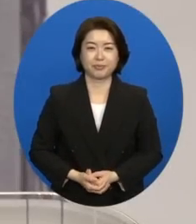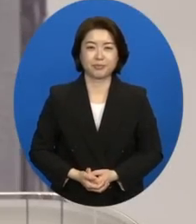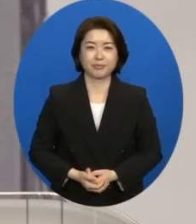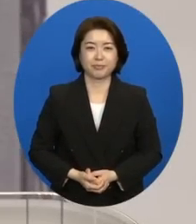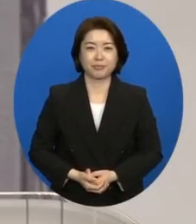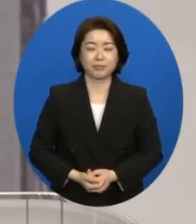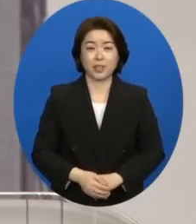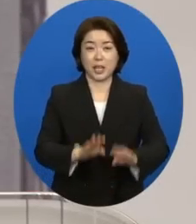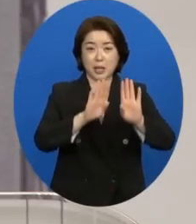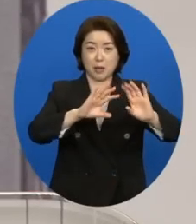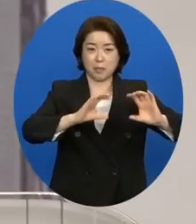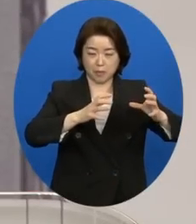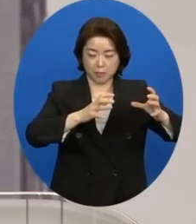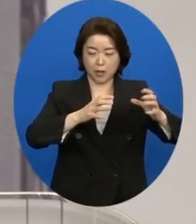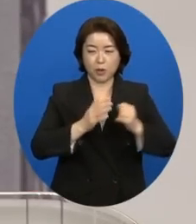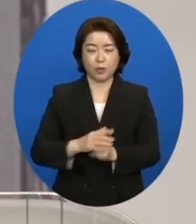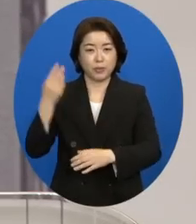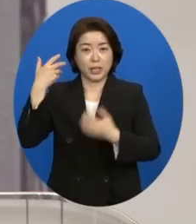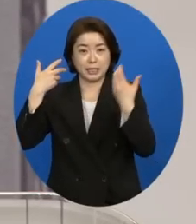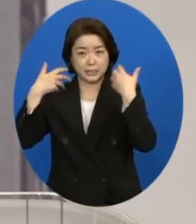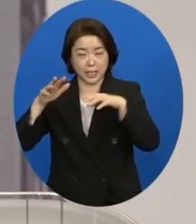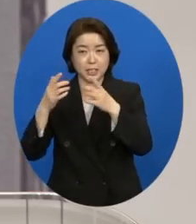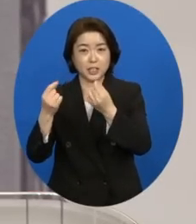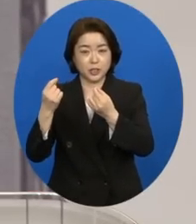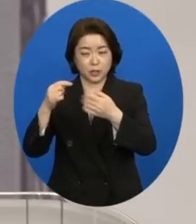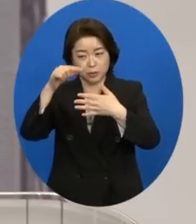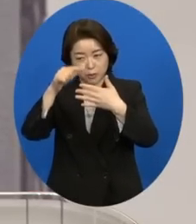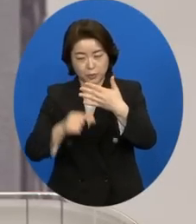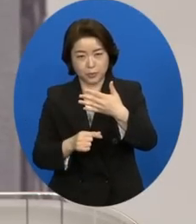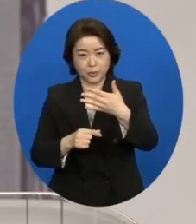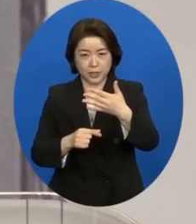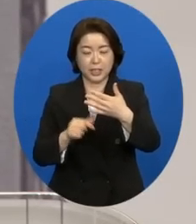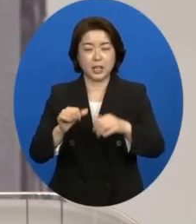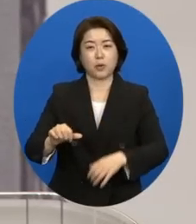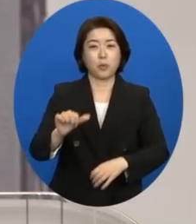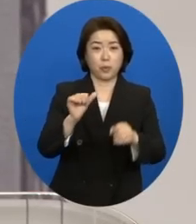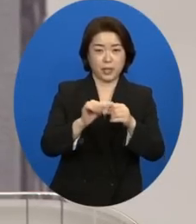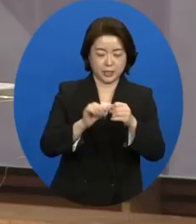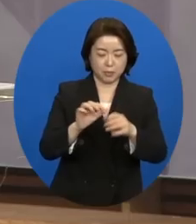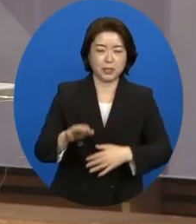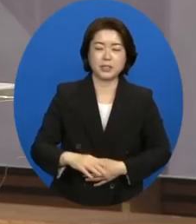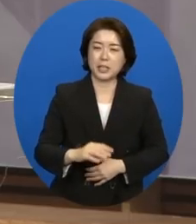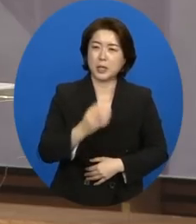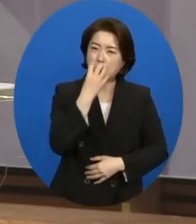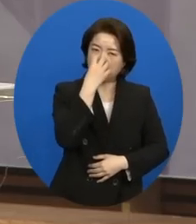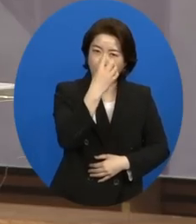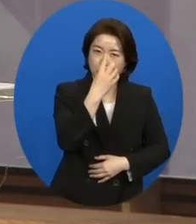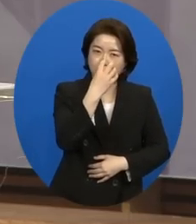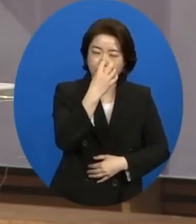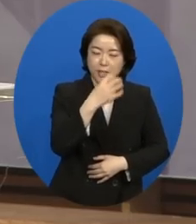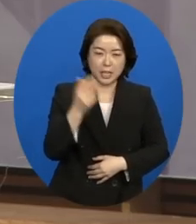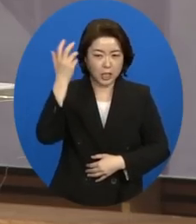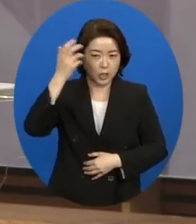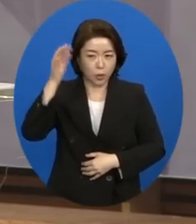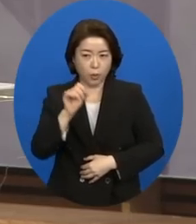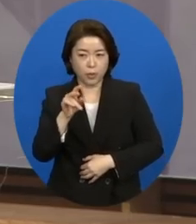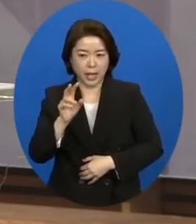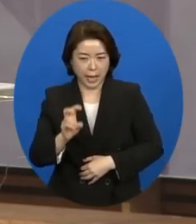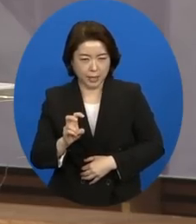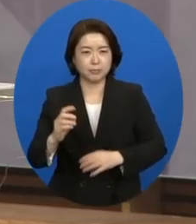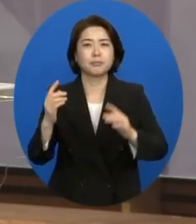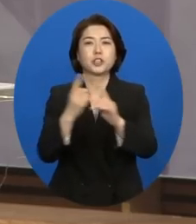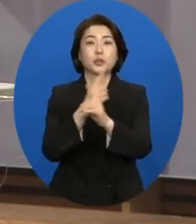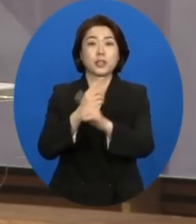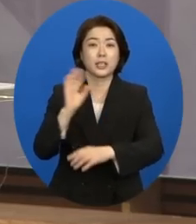아 바벨론의 다니엘처럼 시리즈 여섯 번째 교만 영혼의 암이 치유되어야 한다라는 제목의 말씀을 나누겠습니다